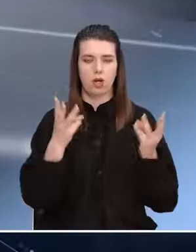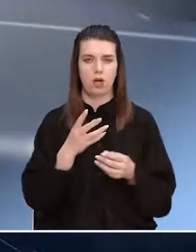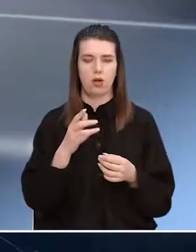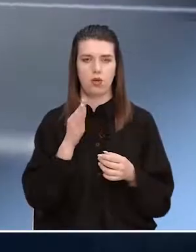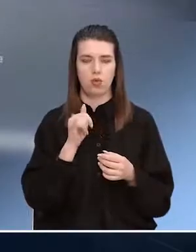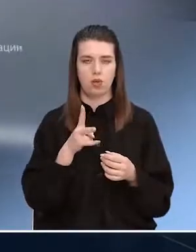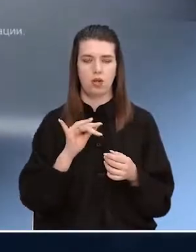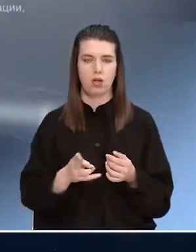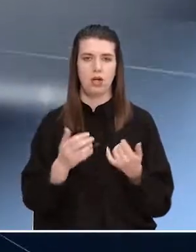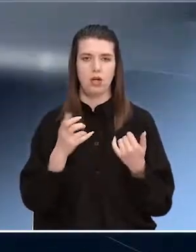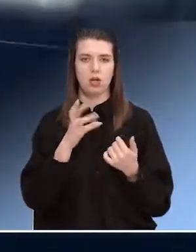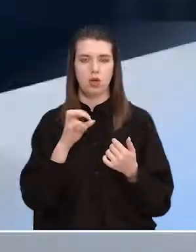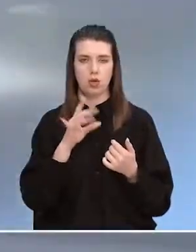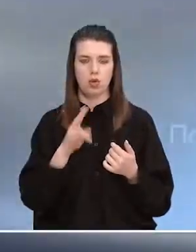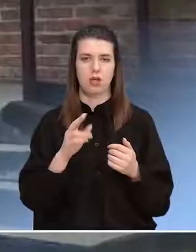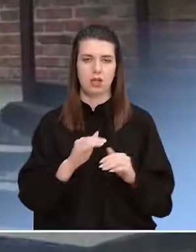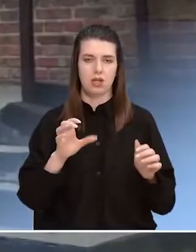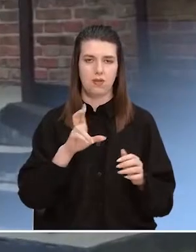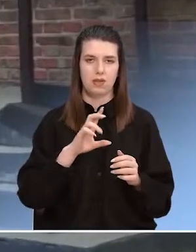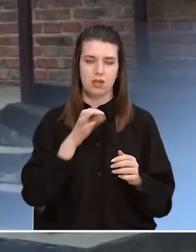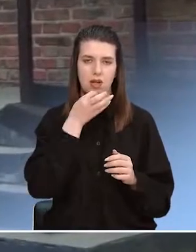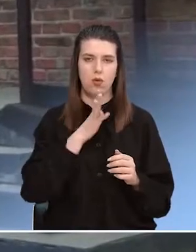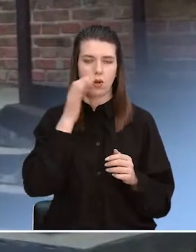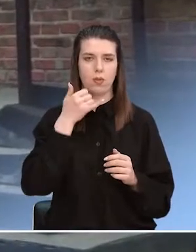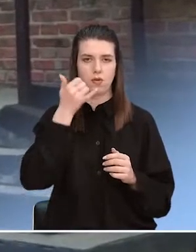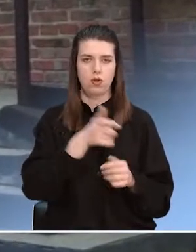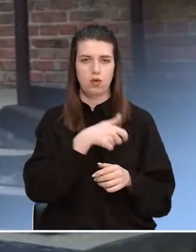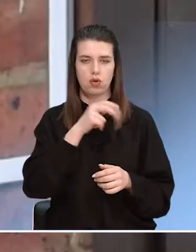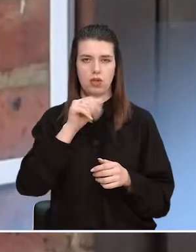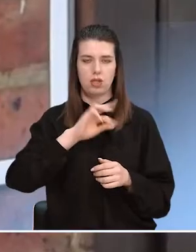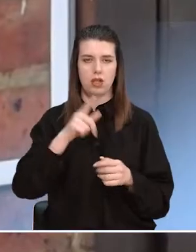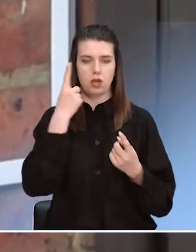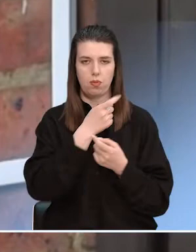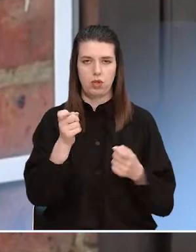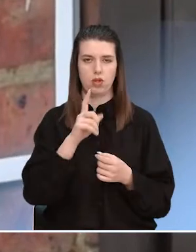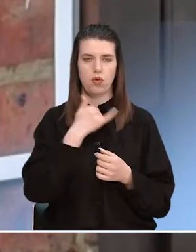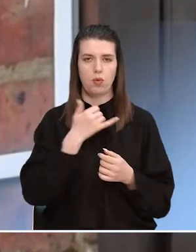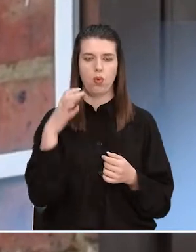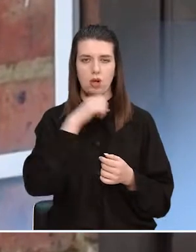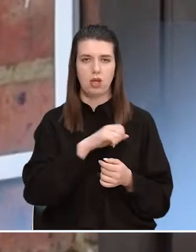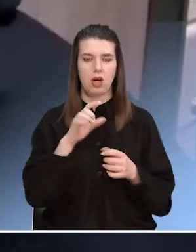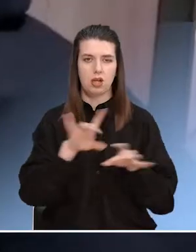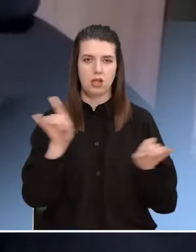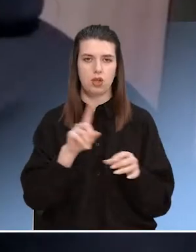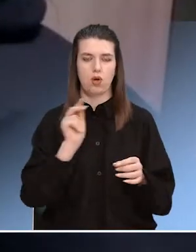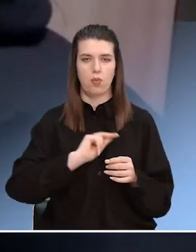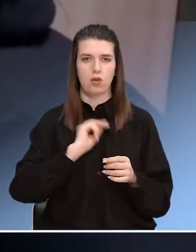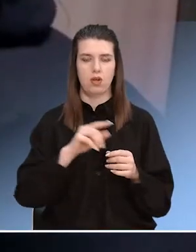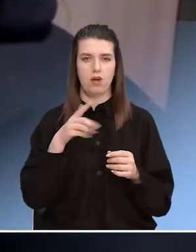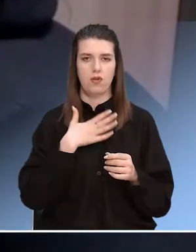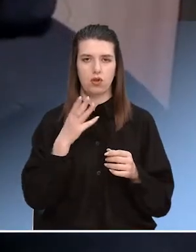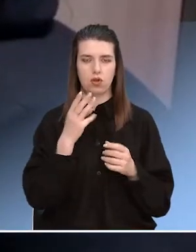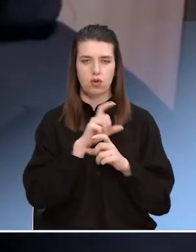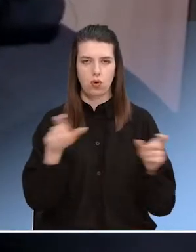жулик смотрите прямо сейчас сотрудница детского сада рано утром позвонила в дежурную часть и сообщила о краже она